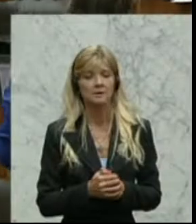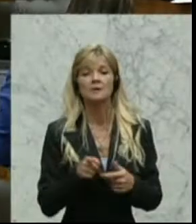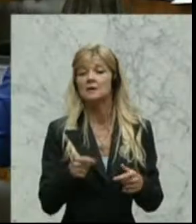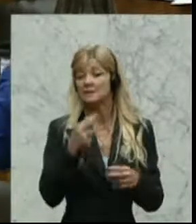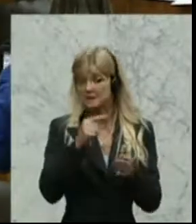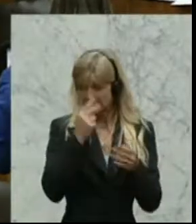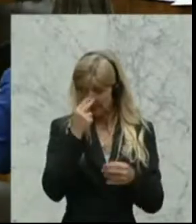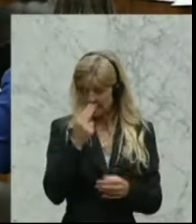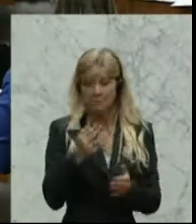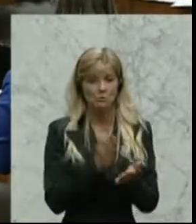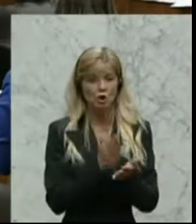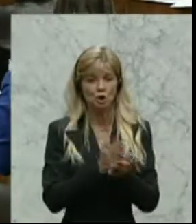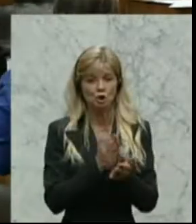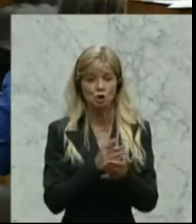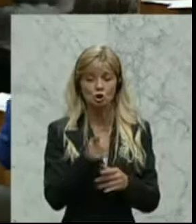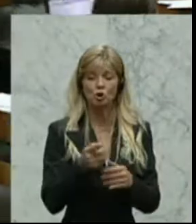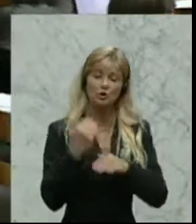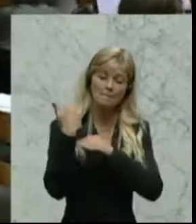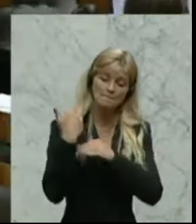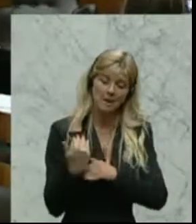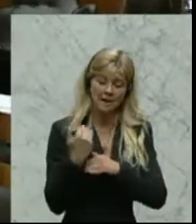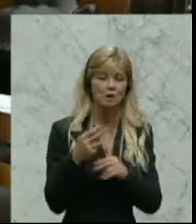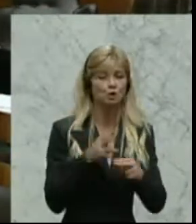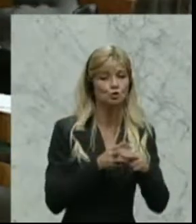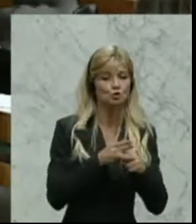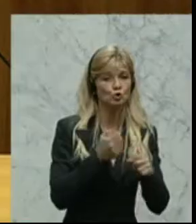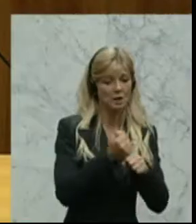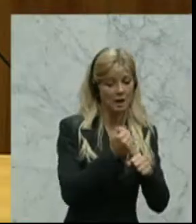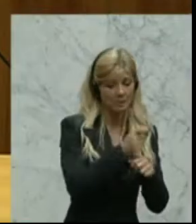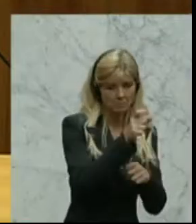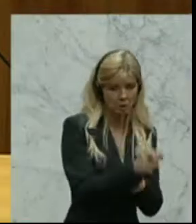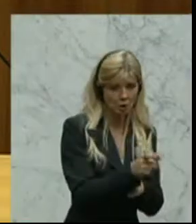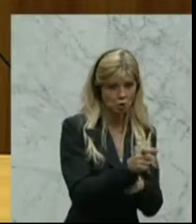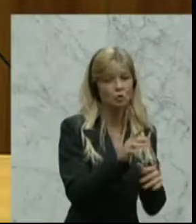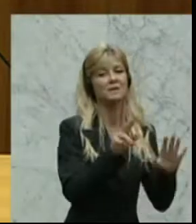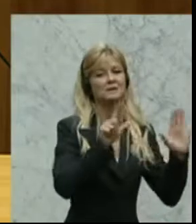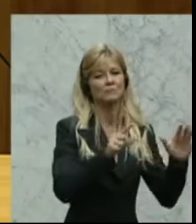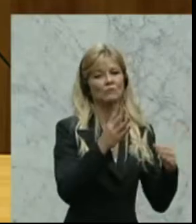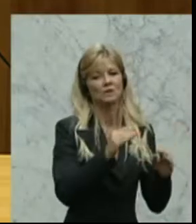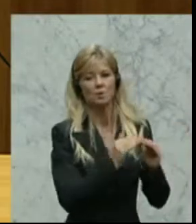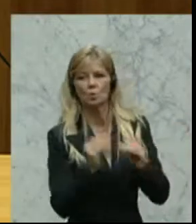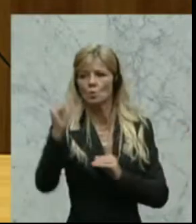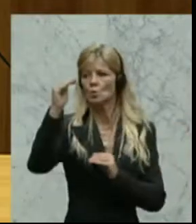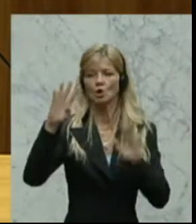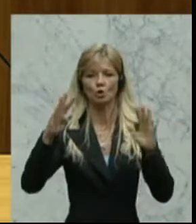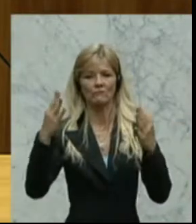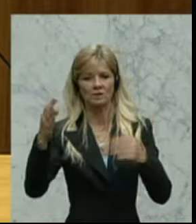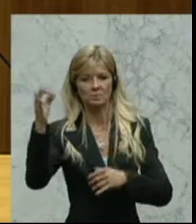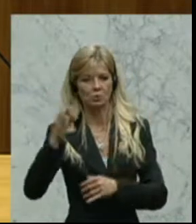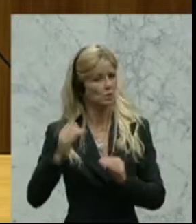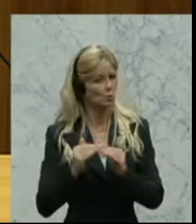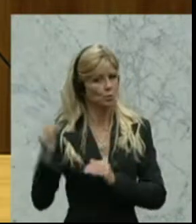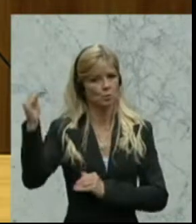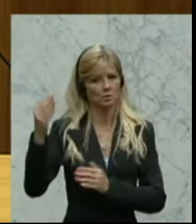durchschnittlichen Arbeiters ist gestiegen von 47 auf 49%. Auch das zeigt, Steuern auf